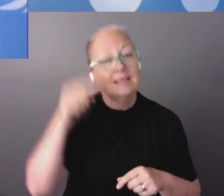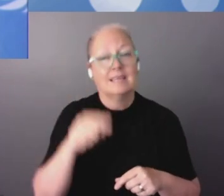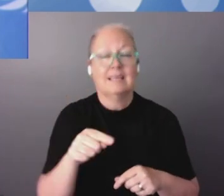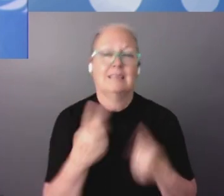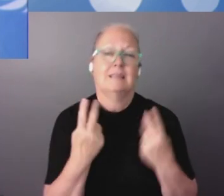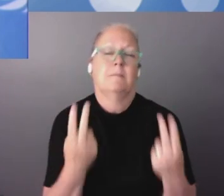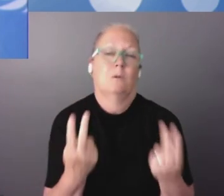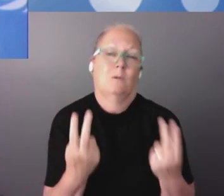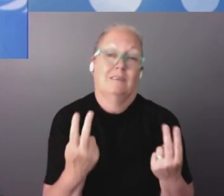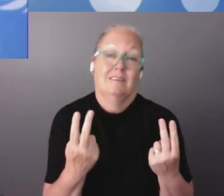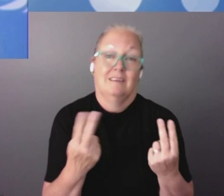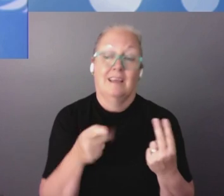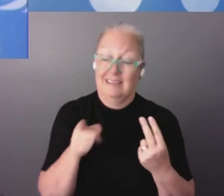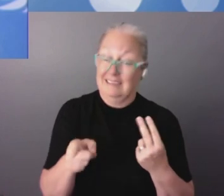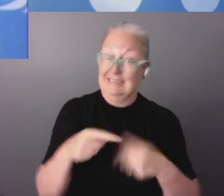的能力。